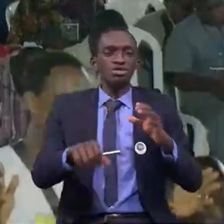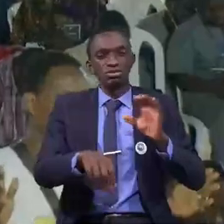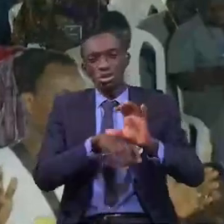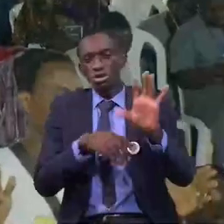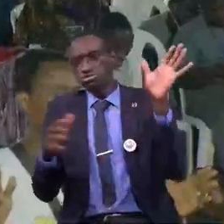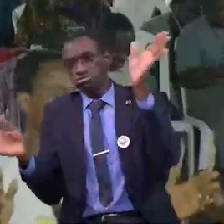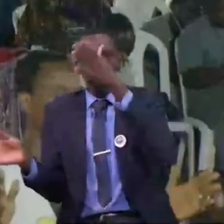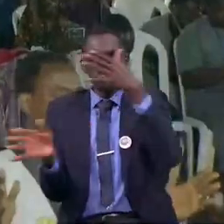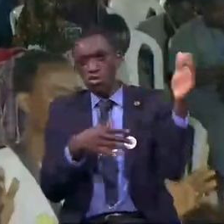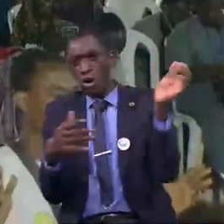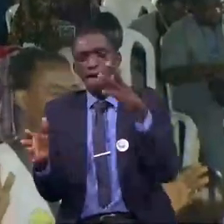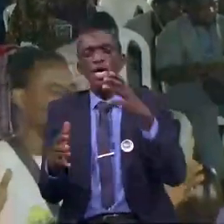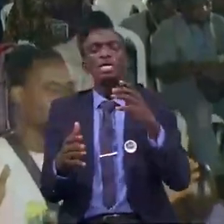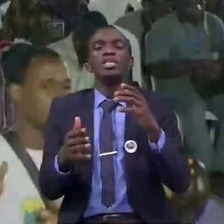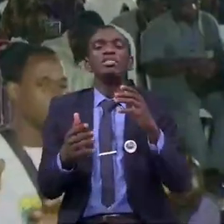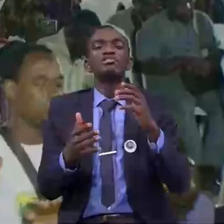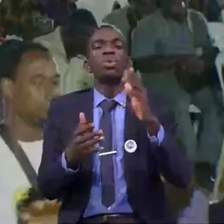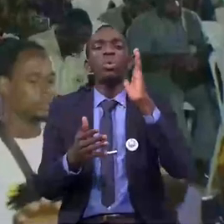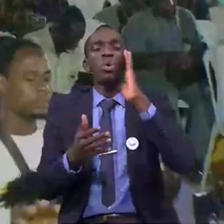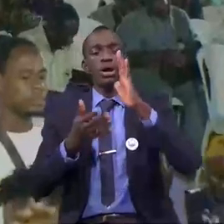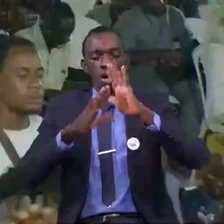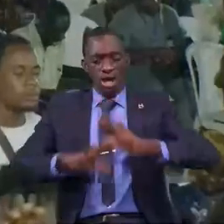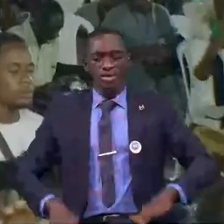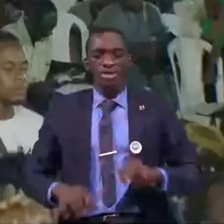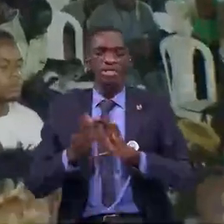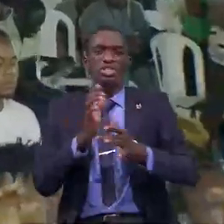Et tout ce qui apporte le tourment dans ta vie, il y aura la paix.